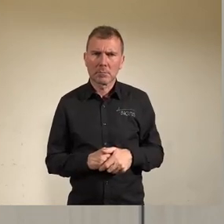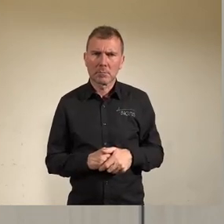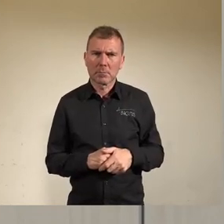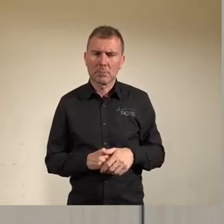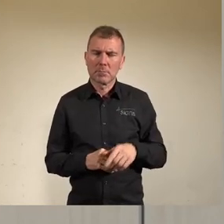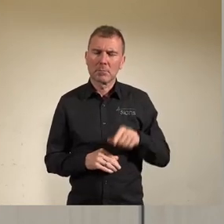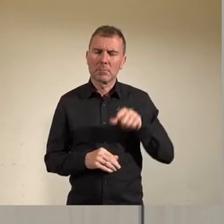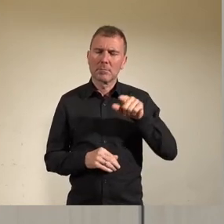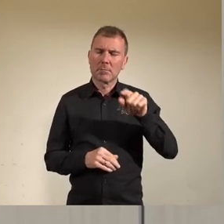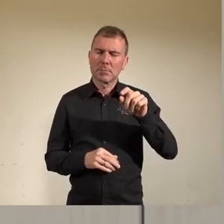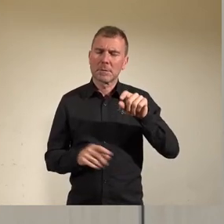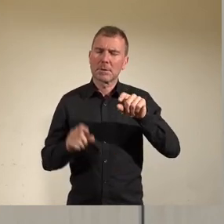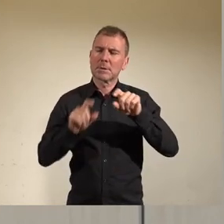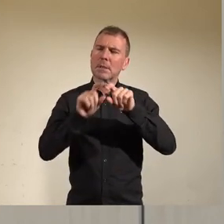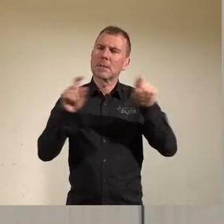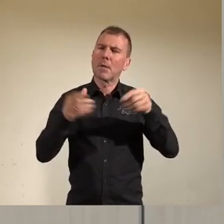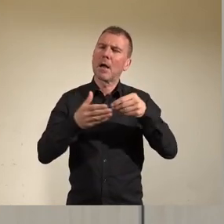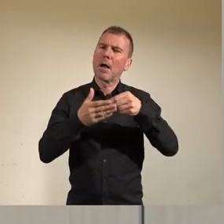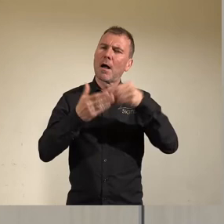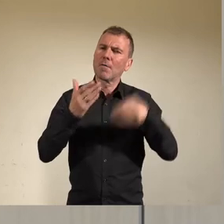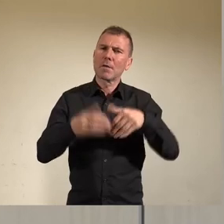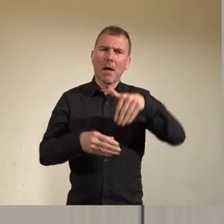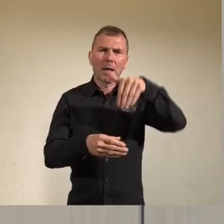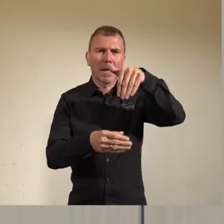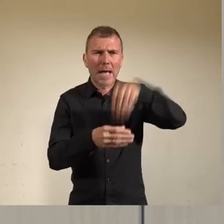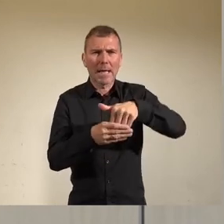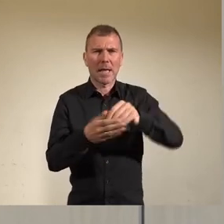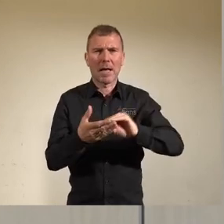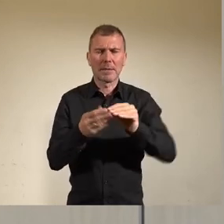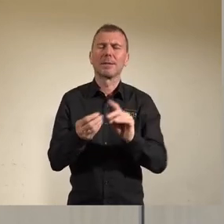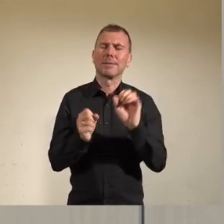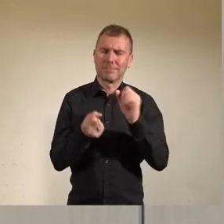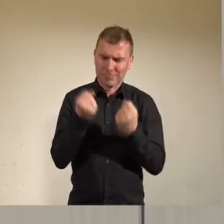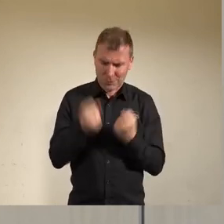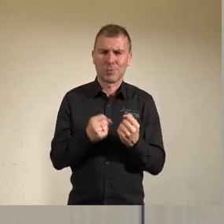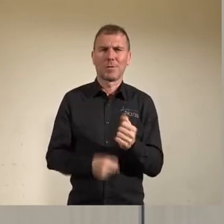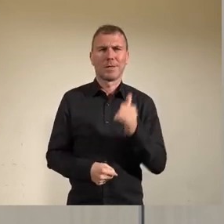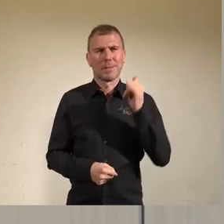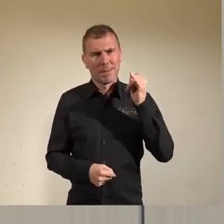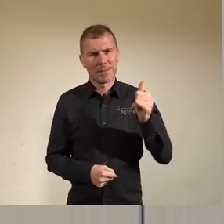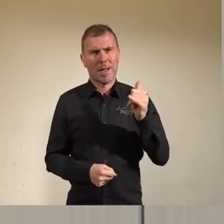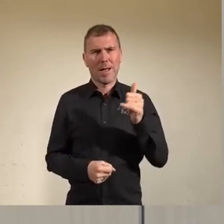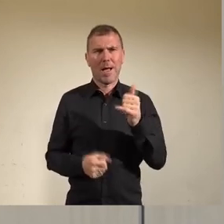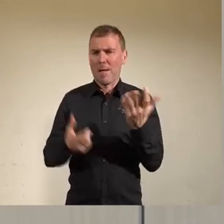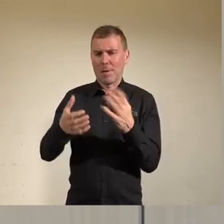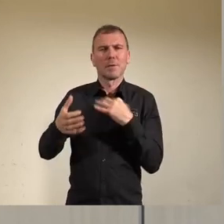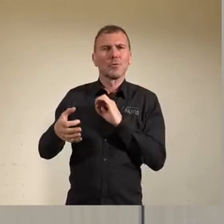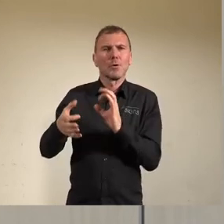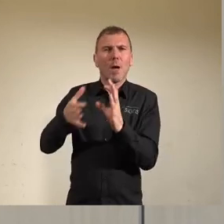das Verständnis dieses Vertragswerkes, Sie haben es selber auch mal gesagt, ist schon ziemlich schwierig, aber die beiden Dinge hängen auch nun